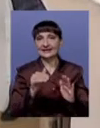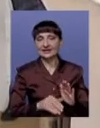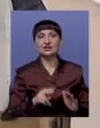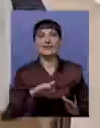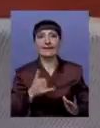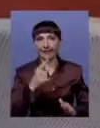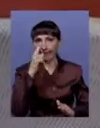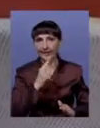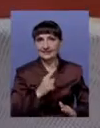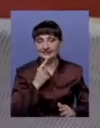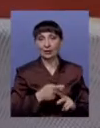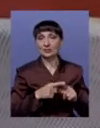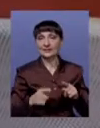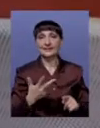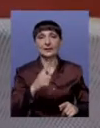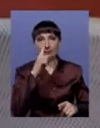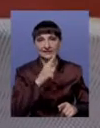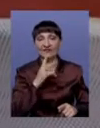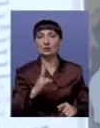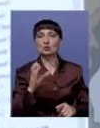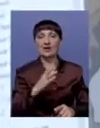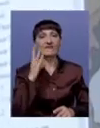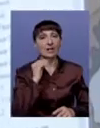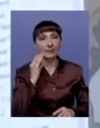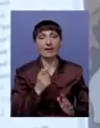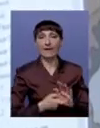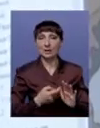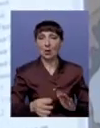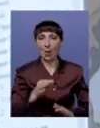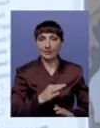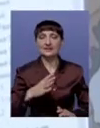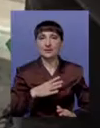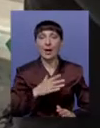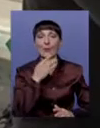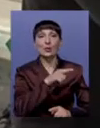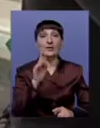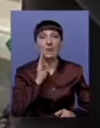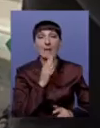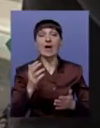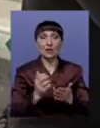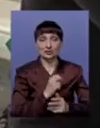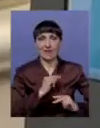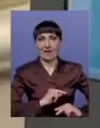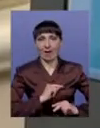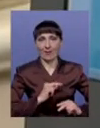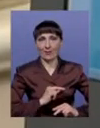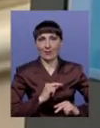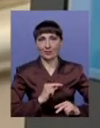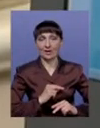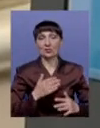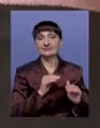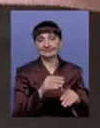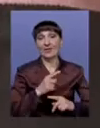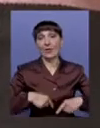тенге ежемесячно, которая длилась 3 месяца в Нур-Султане, в Алматы и Карагандинской области, многие из них нашли себя в общественных организациях,